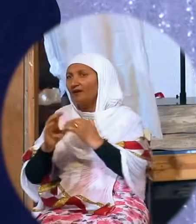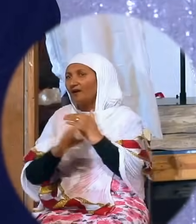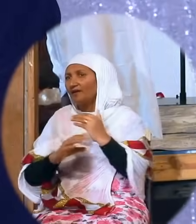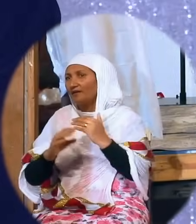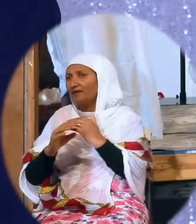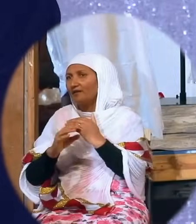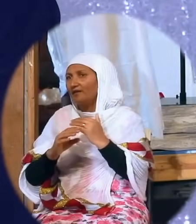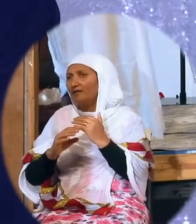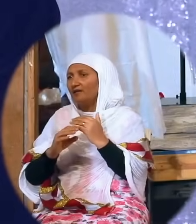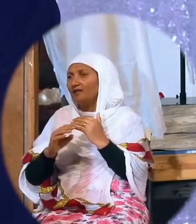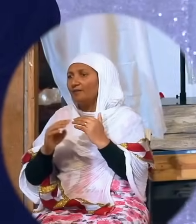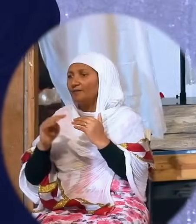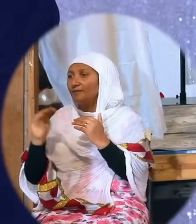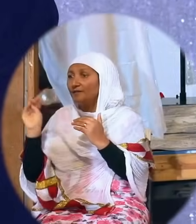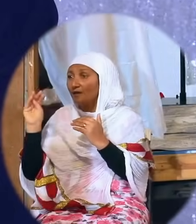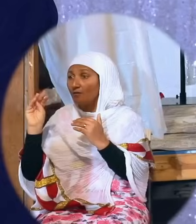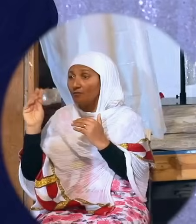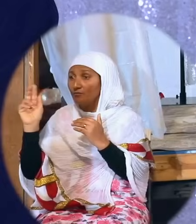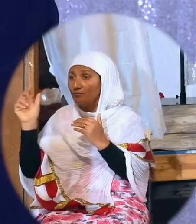ዓለም